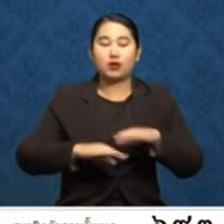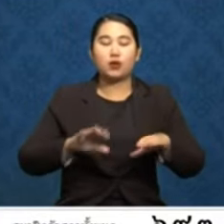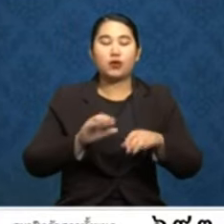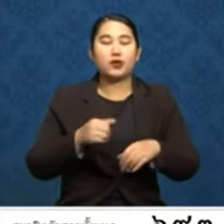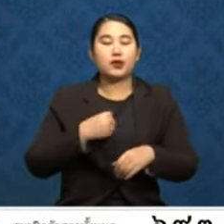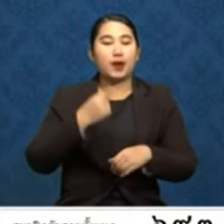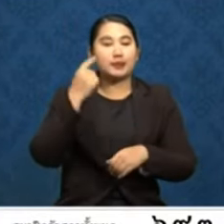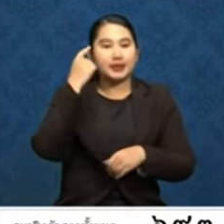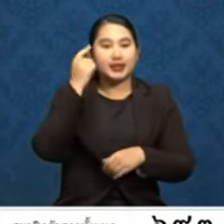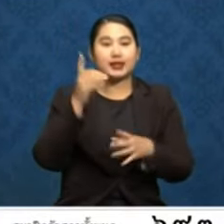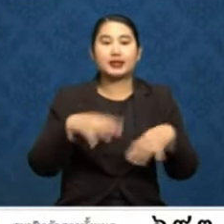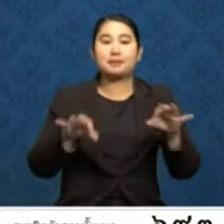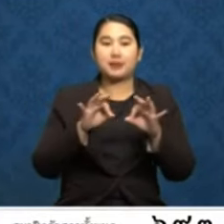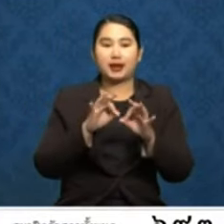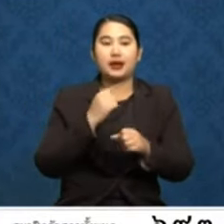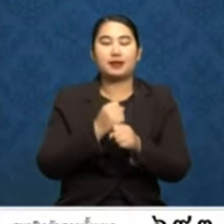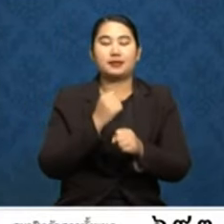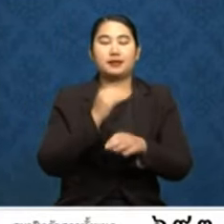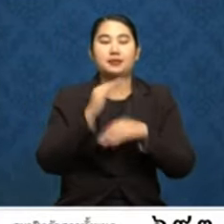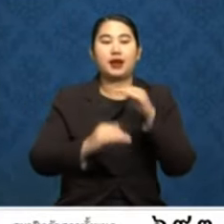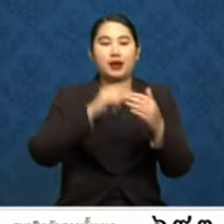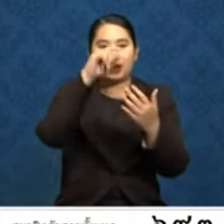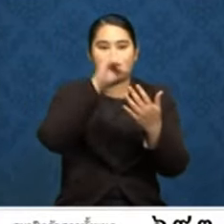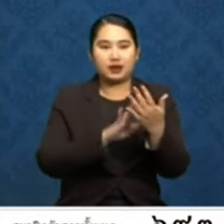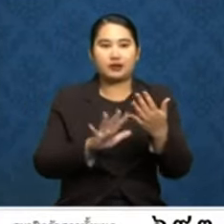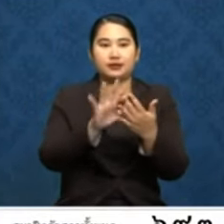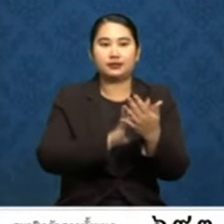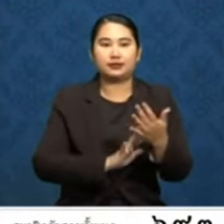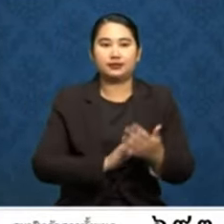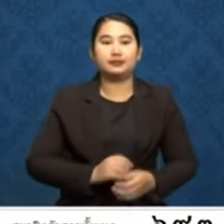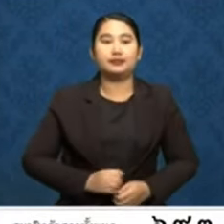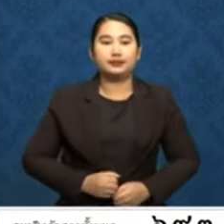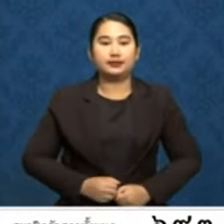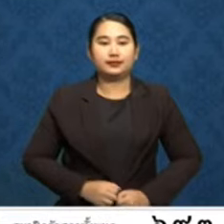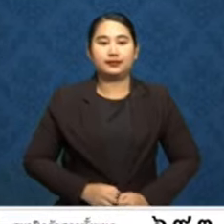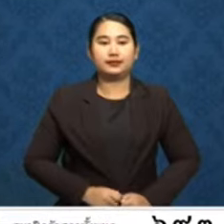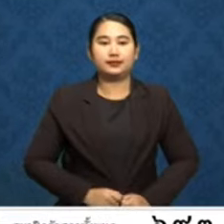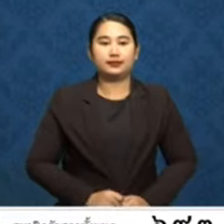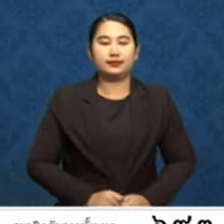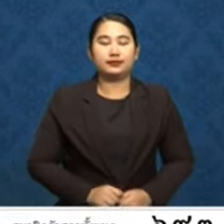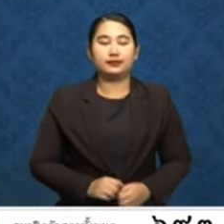ที่สำคัญในการพัฒนาประเทศ